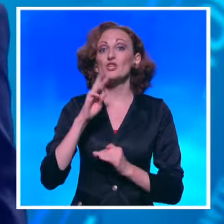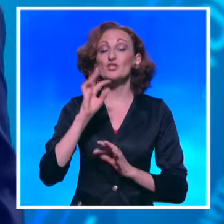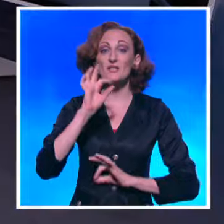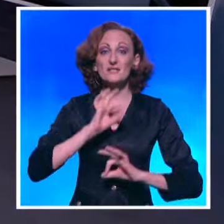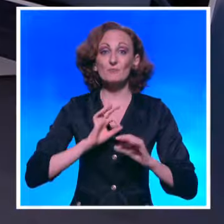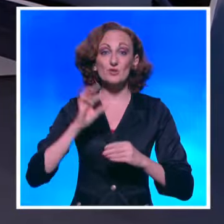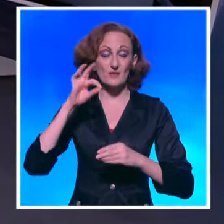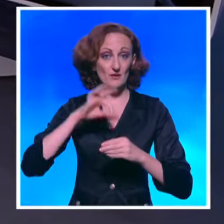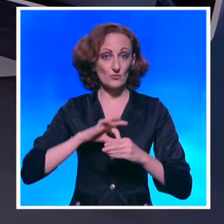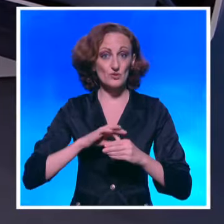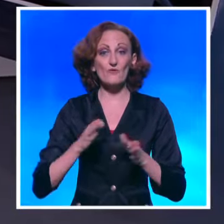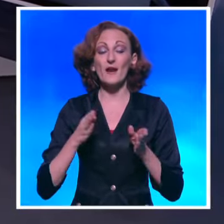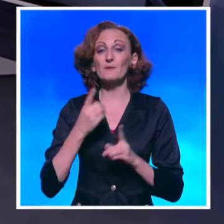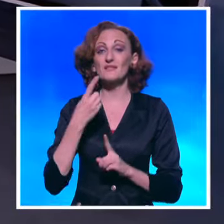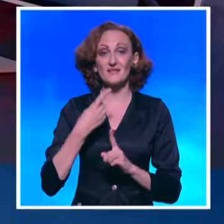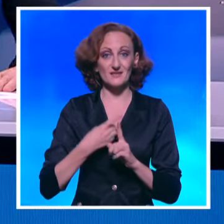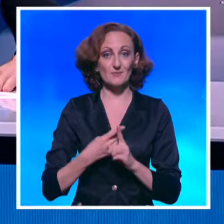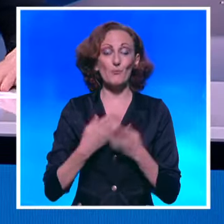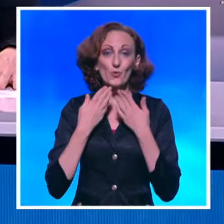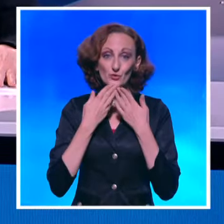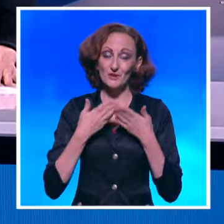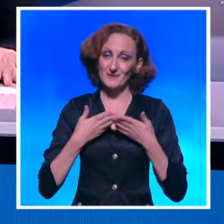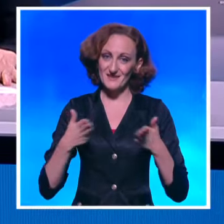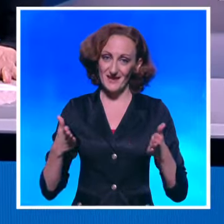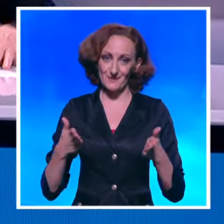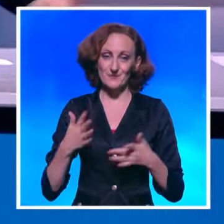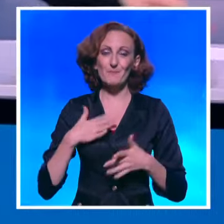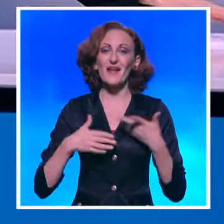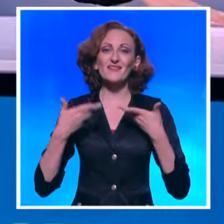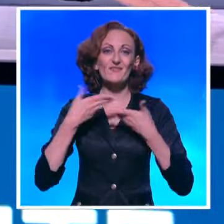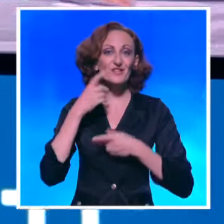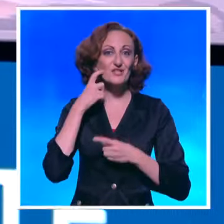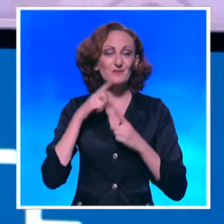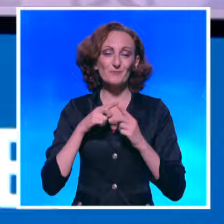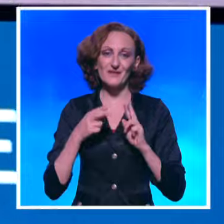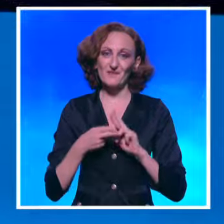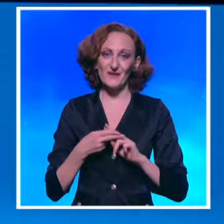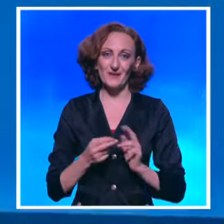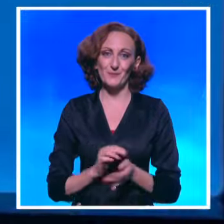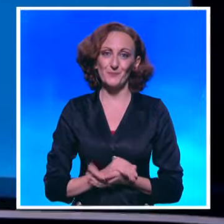месец. Много ви благодарим. Така се разделяме. Приятна вечер, с BTV.